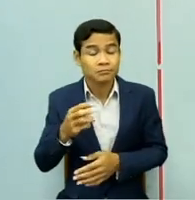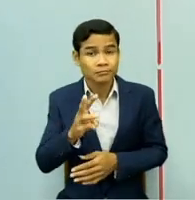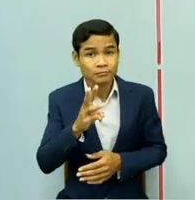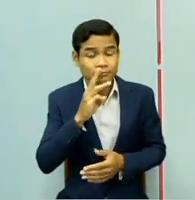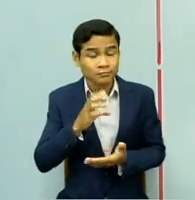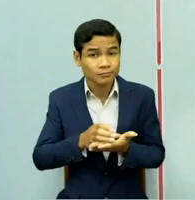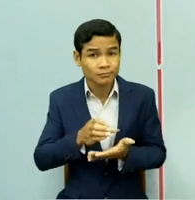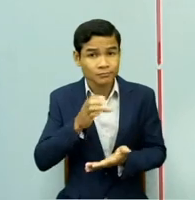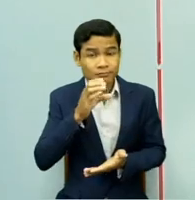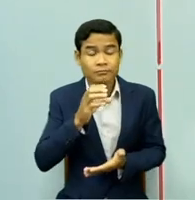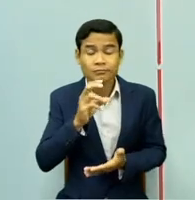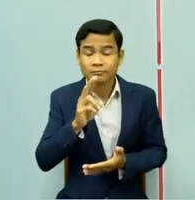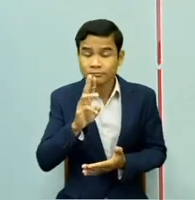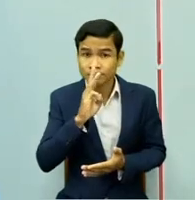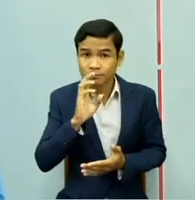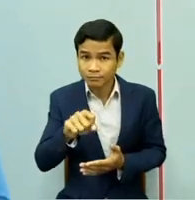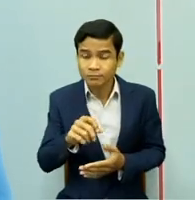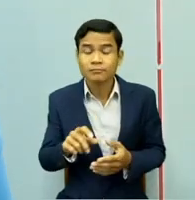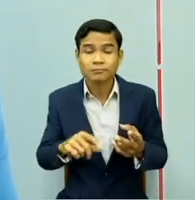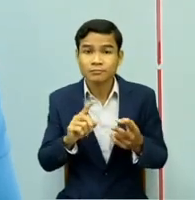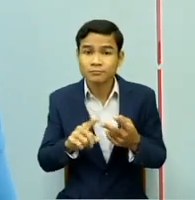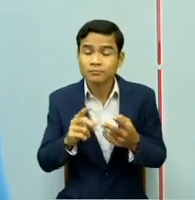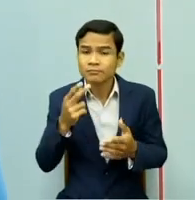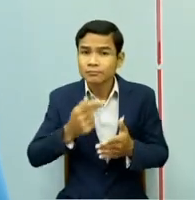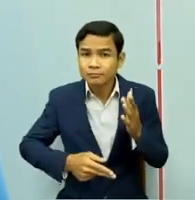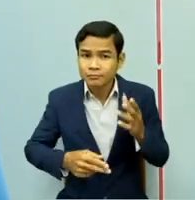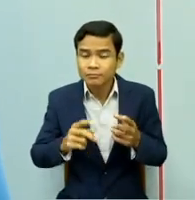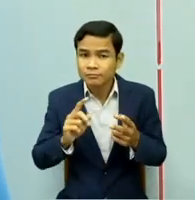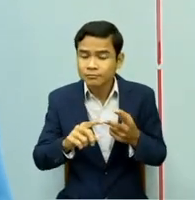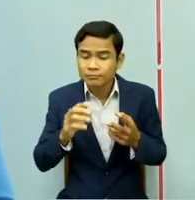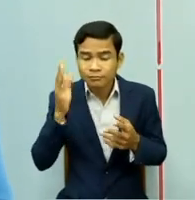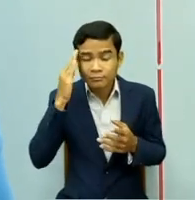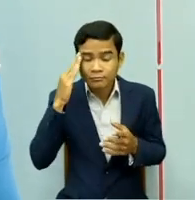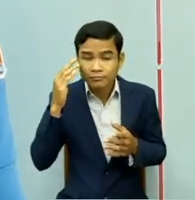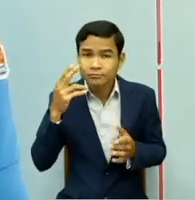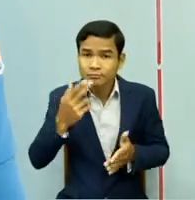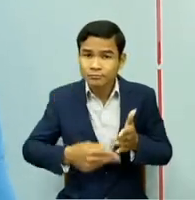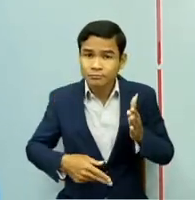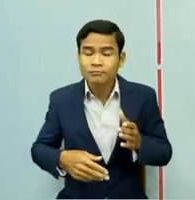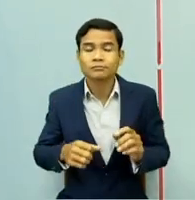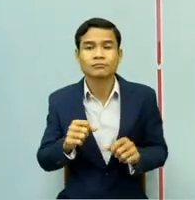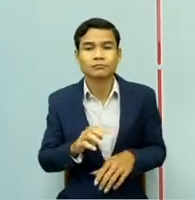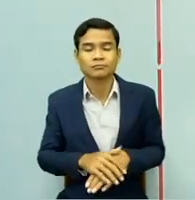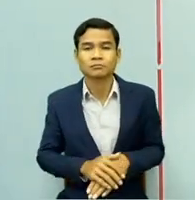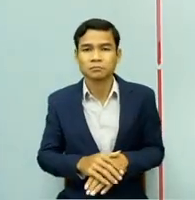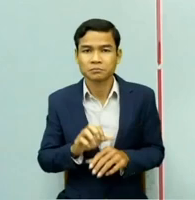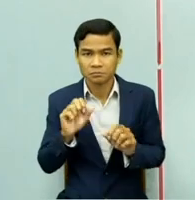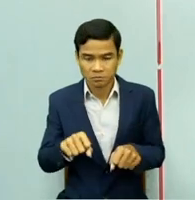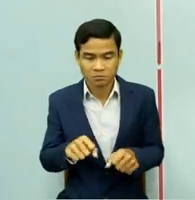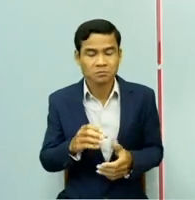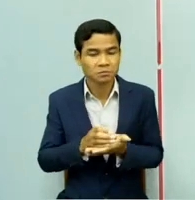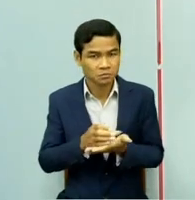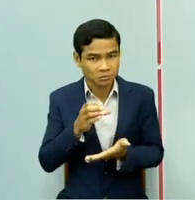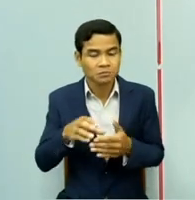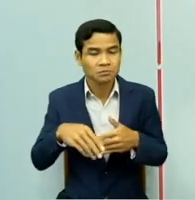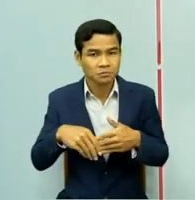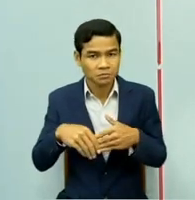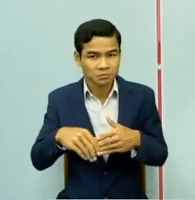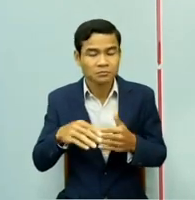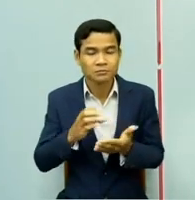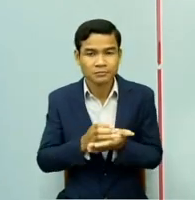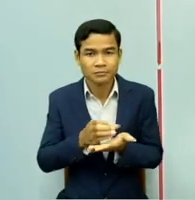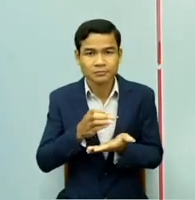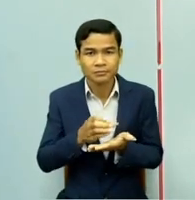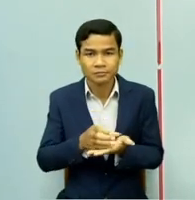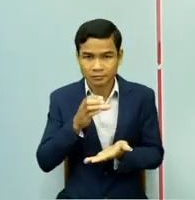con chà chân với chị ấy con chà nè cứ chia chia cài cho nó con nó sẽ mẹp đại tật